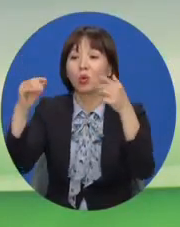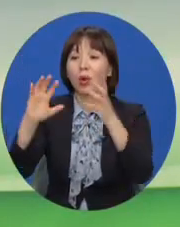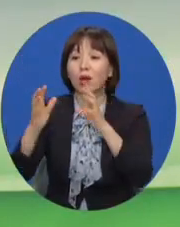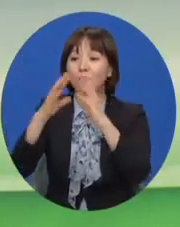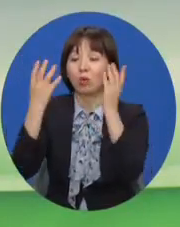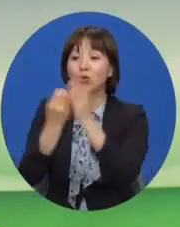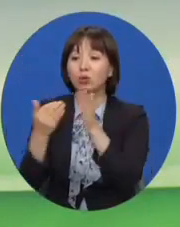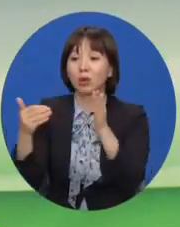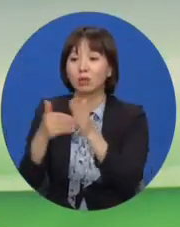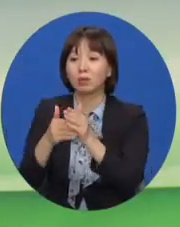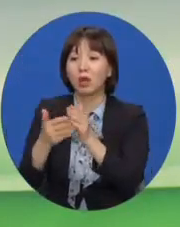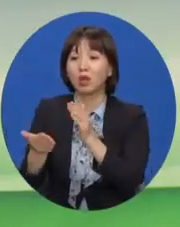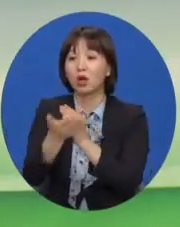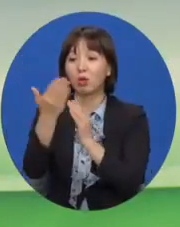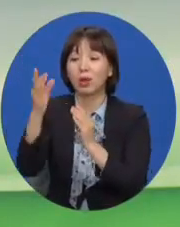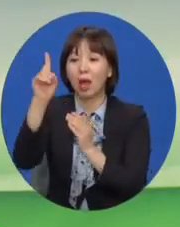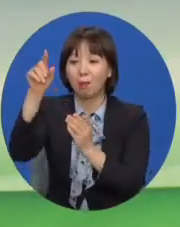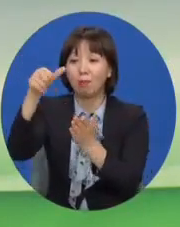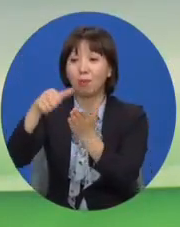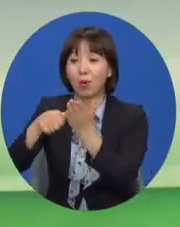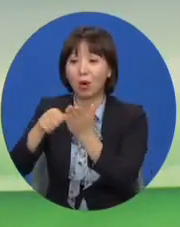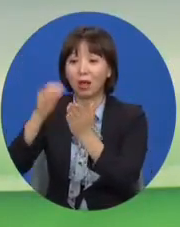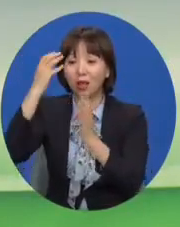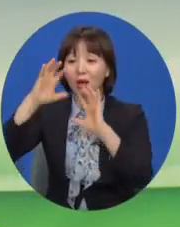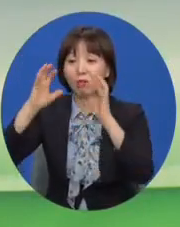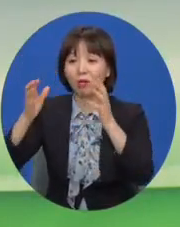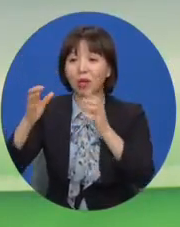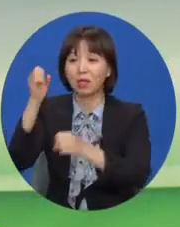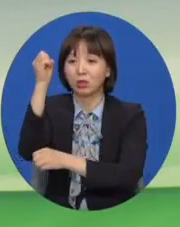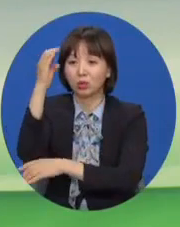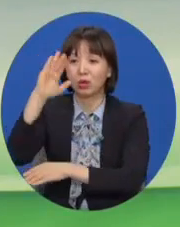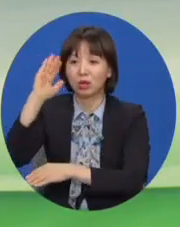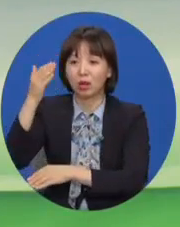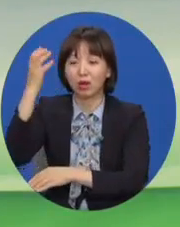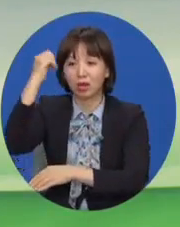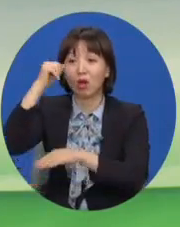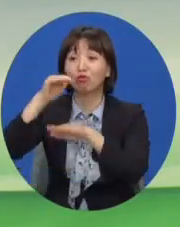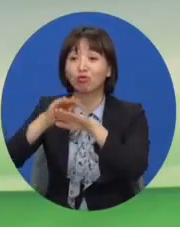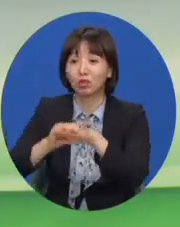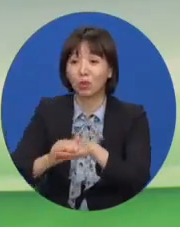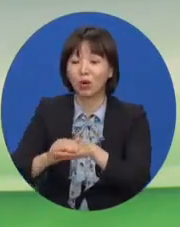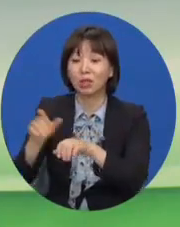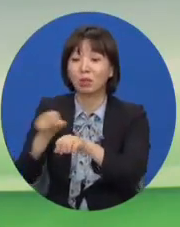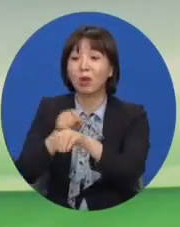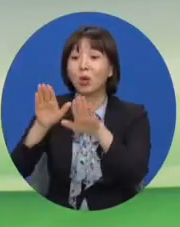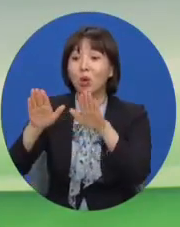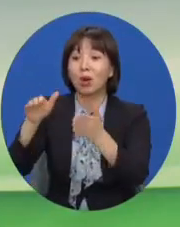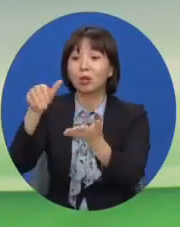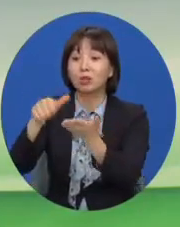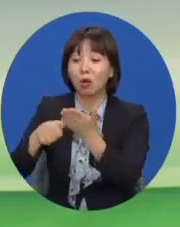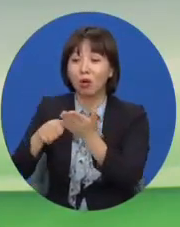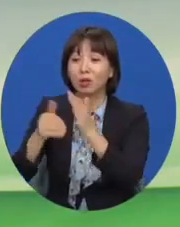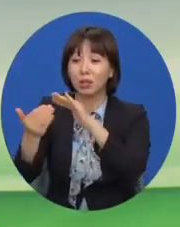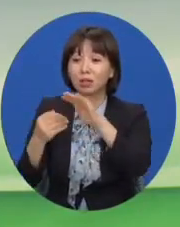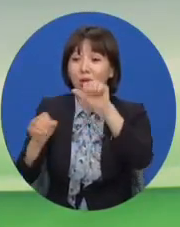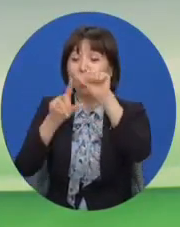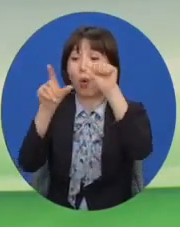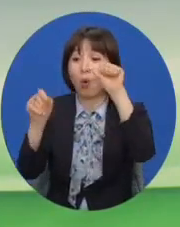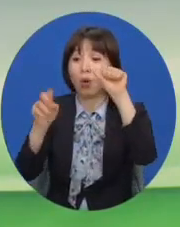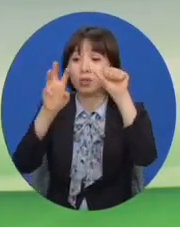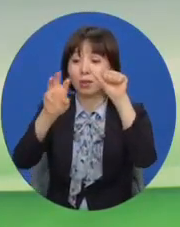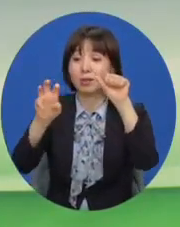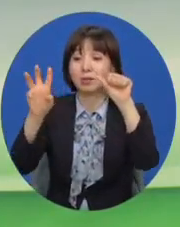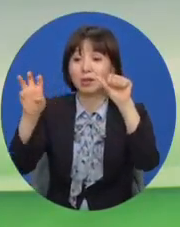하겠습니다. 유권자 여러분의 한 표 한 표가 대한민국의 초석이 된다는 점을 기억해 주시고 특별히 이번 선거는 사전투표 5월